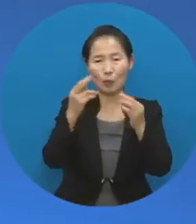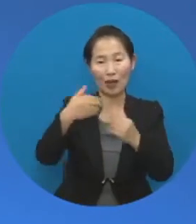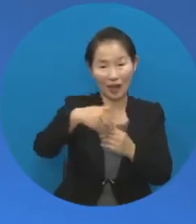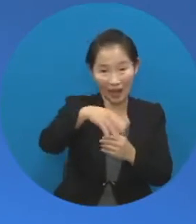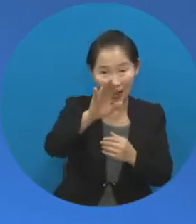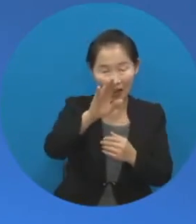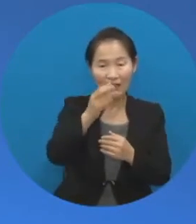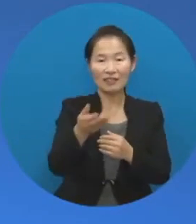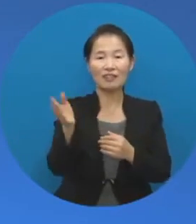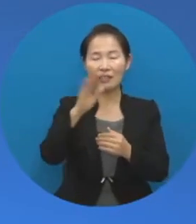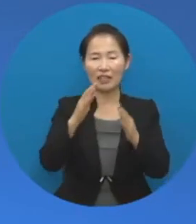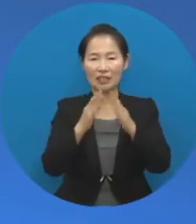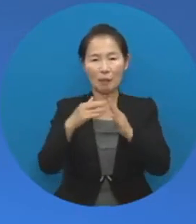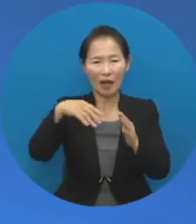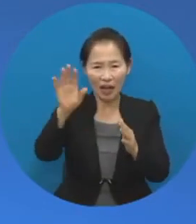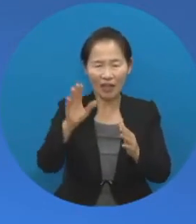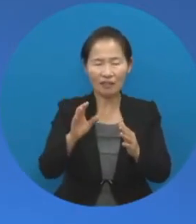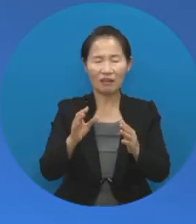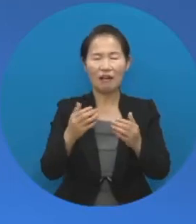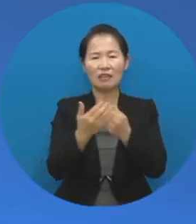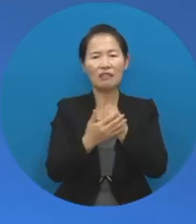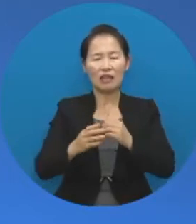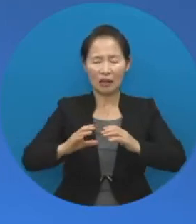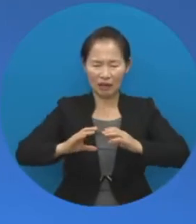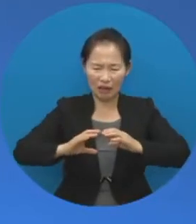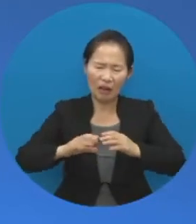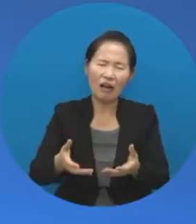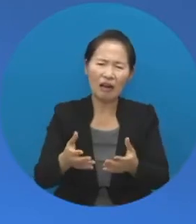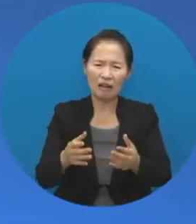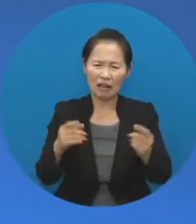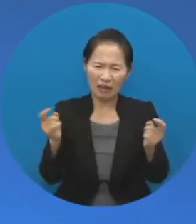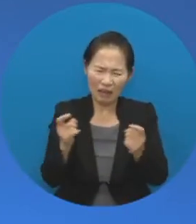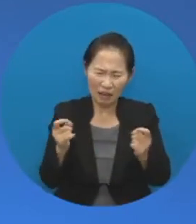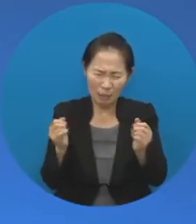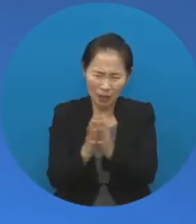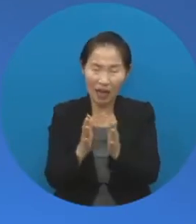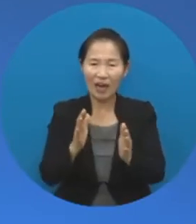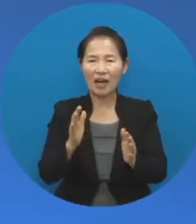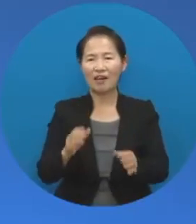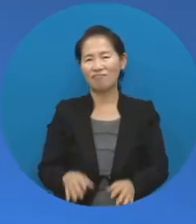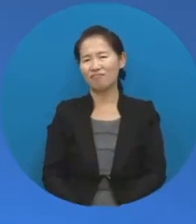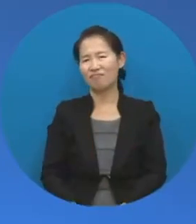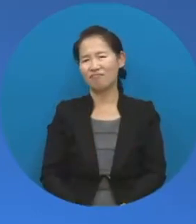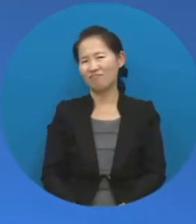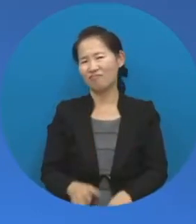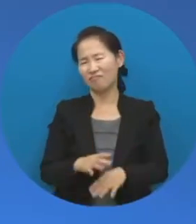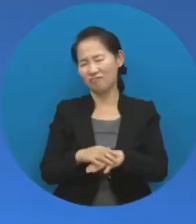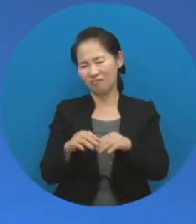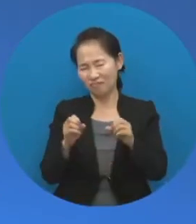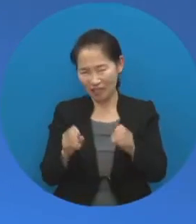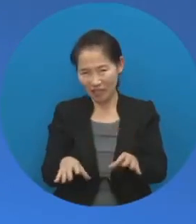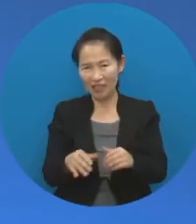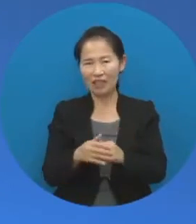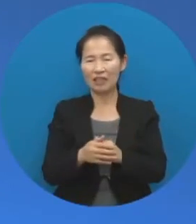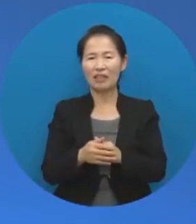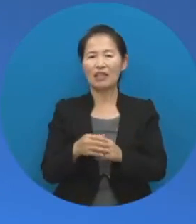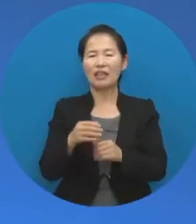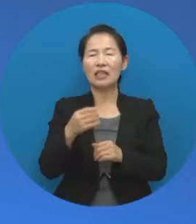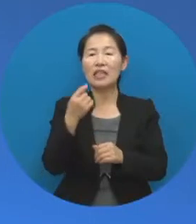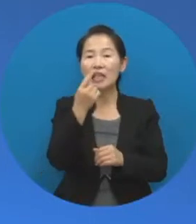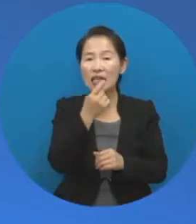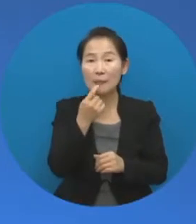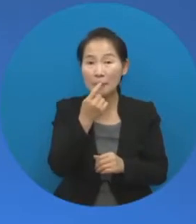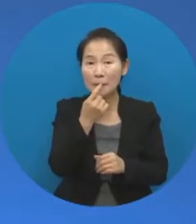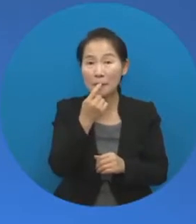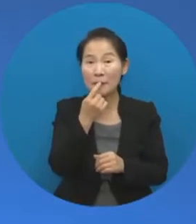막 다 토해내고 이거면 은혜를 다 쏟는 거잖아요. 혹시나 이게 너무 입이 따발총으로 이미 너무 이렇게